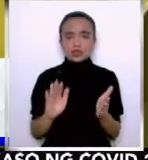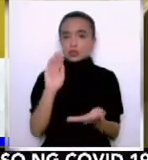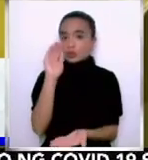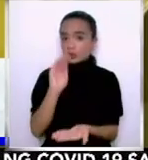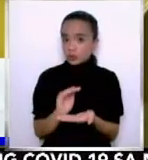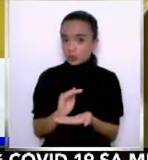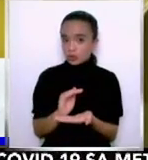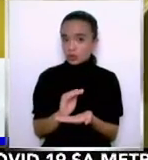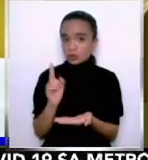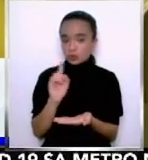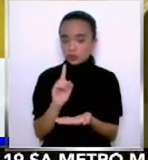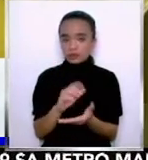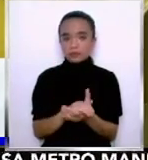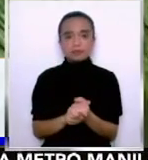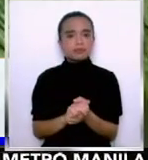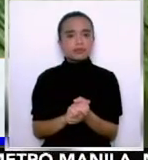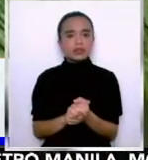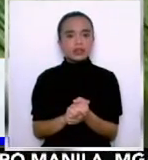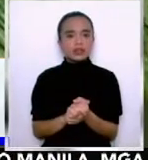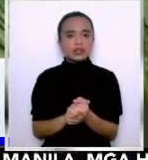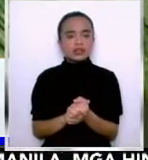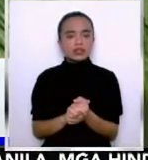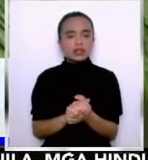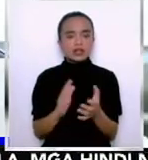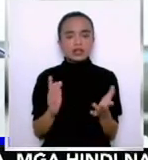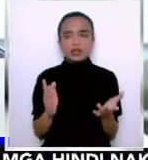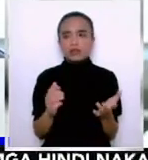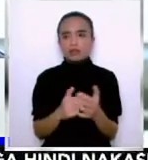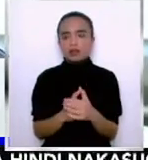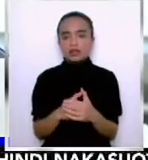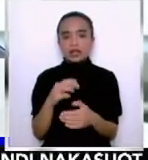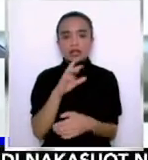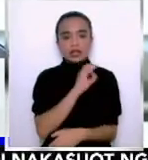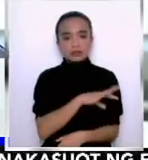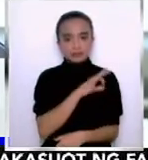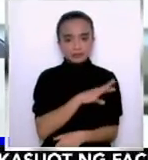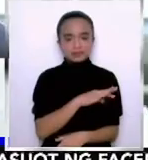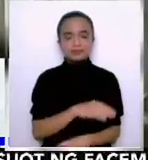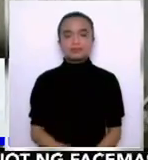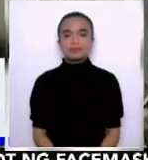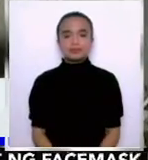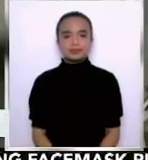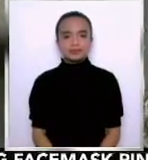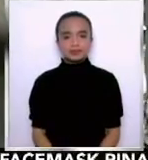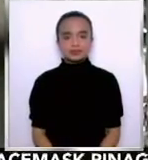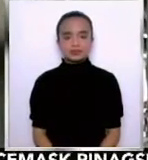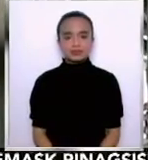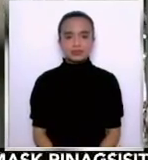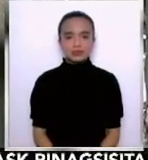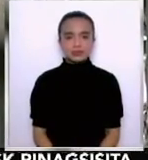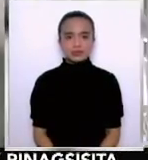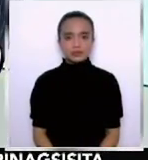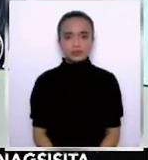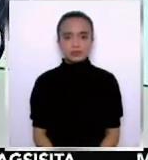sources ng revenue natin. Joseph Morong, Nakatutok 24 Oras.